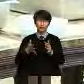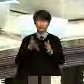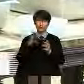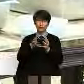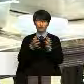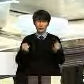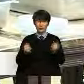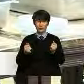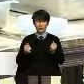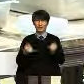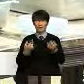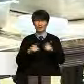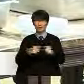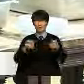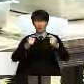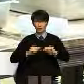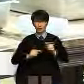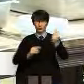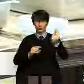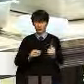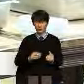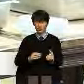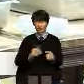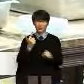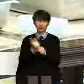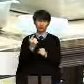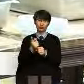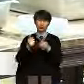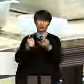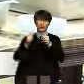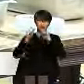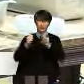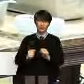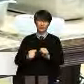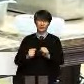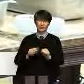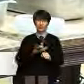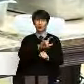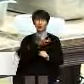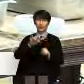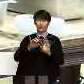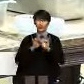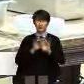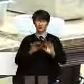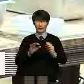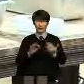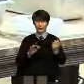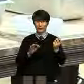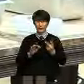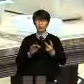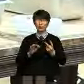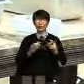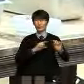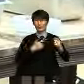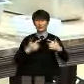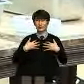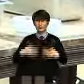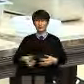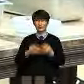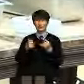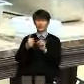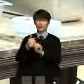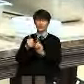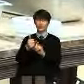셰프들께서 이렇게 흔쾌히 동참하셔가지고 남양주에 계신 요 코로나와 관련된 또 이러저러한